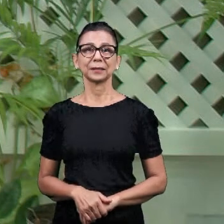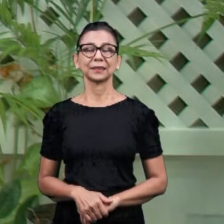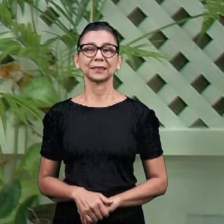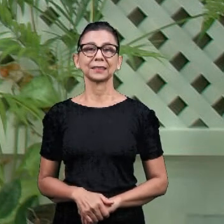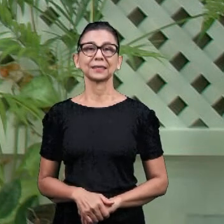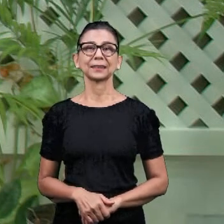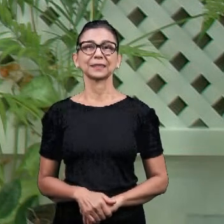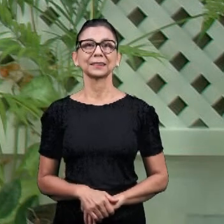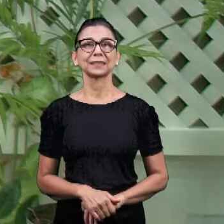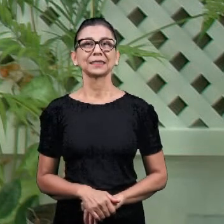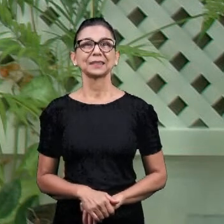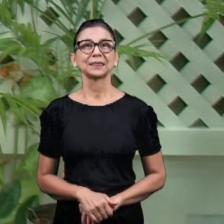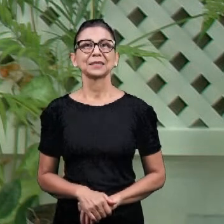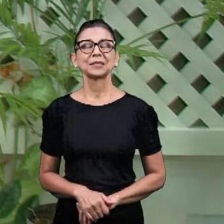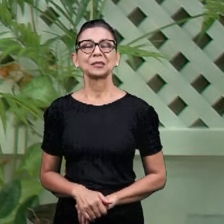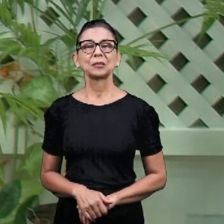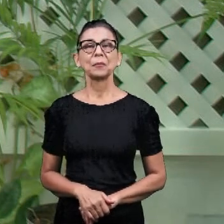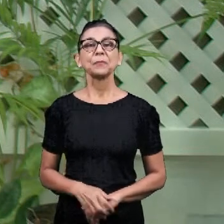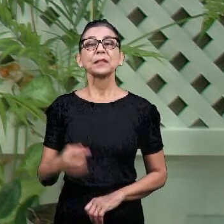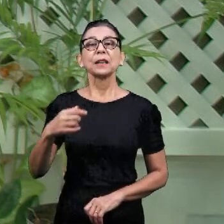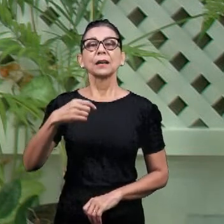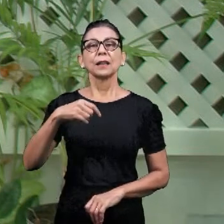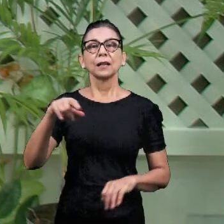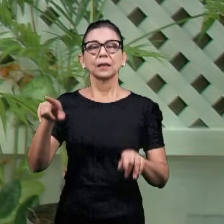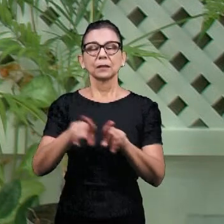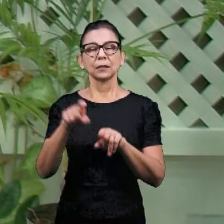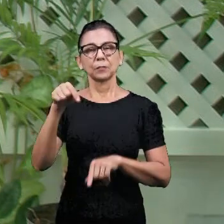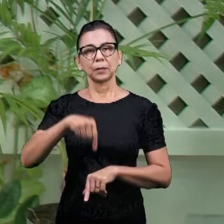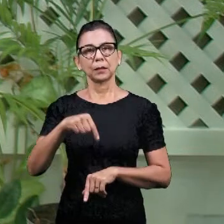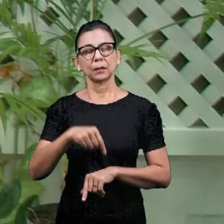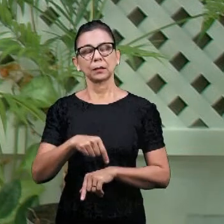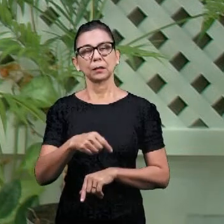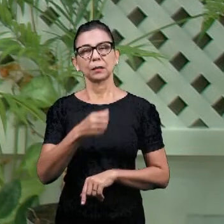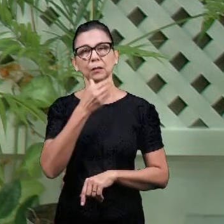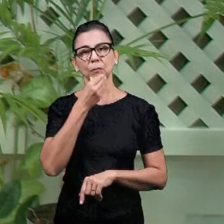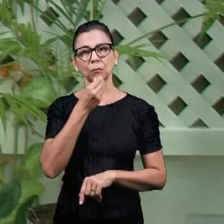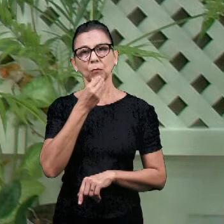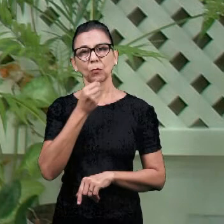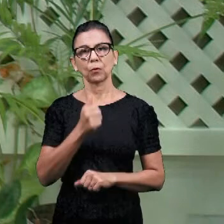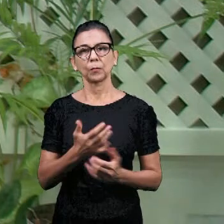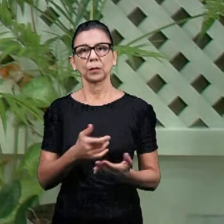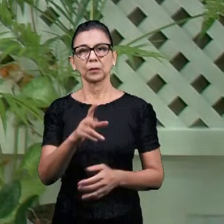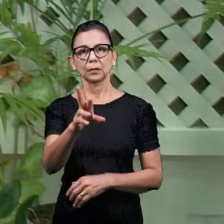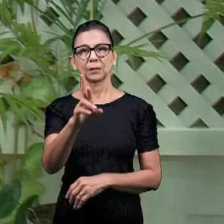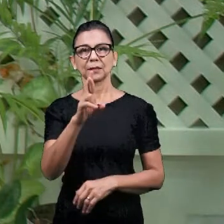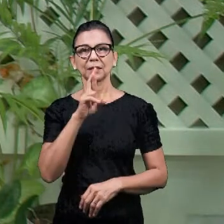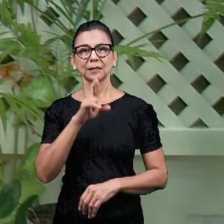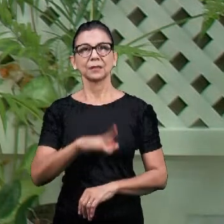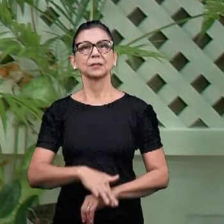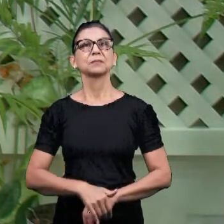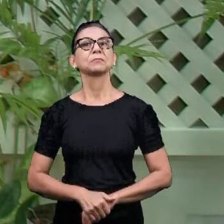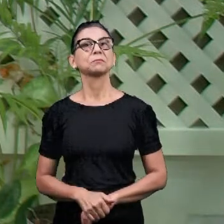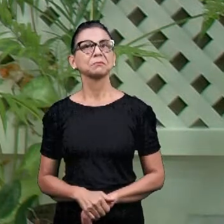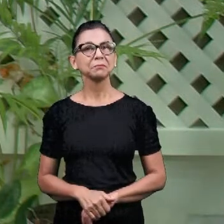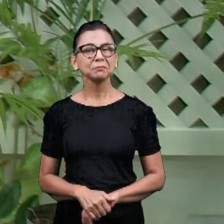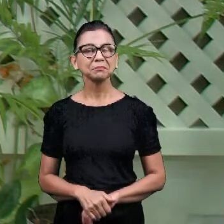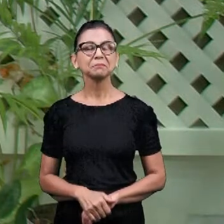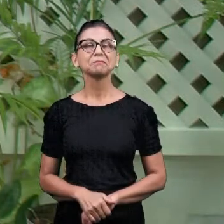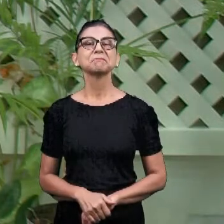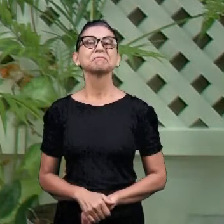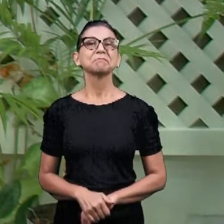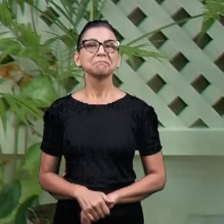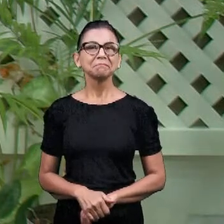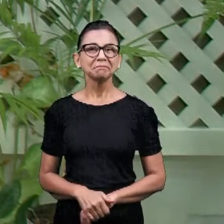les réponses d'un frère de l'église de Christophe Colomb. Église de Christophe Colomb. J'ai pris note,